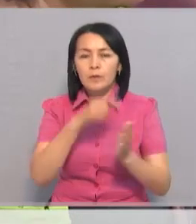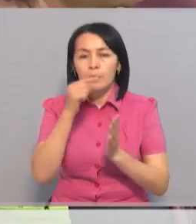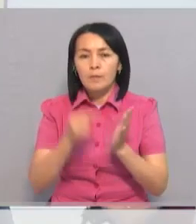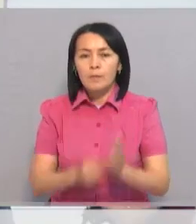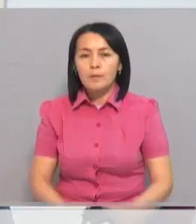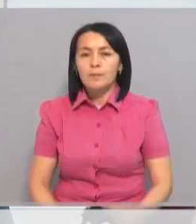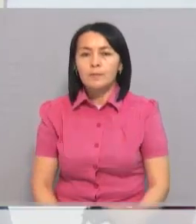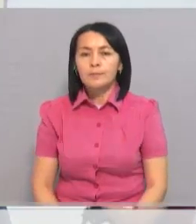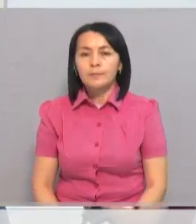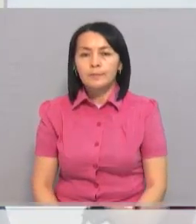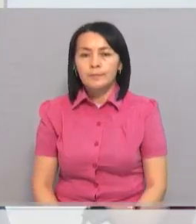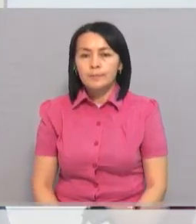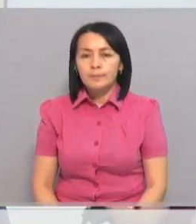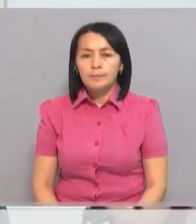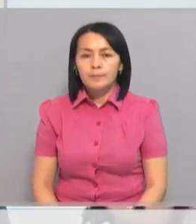вопросам.